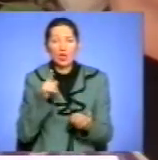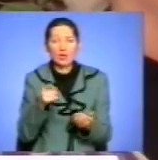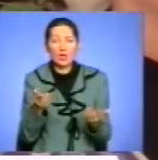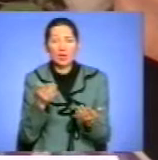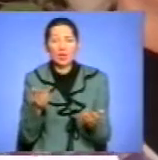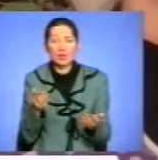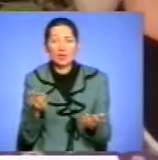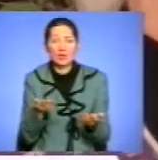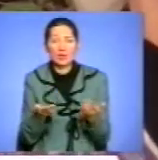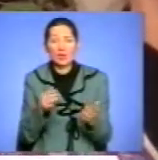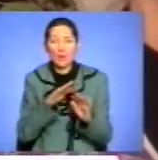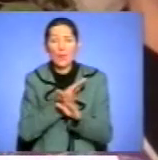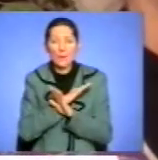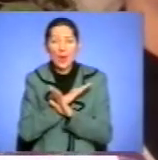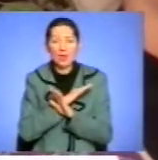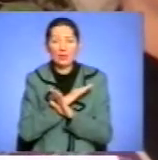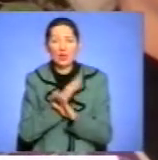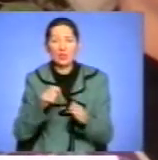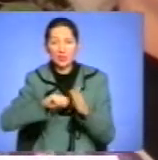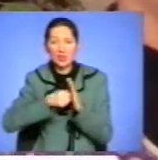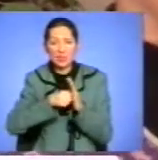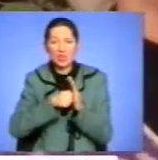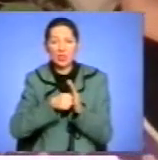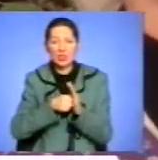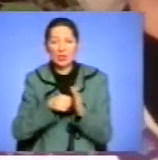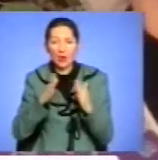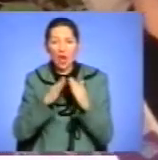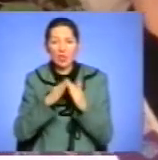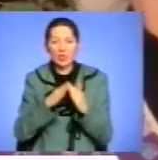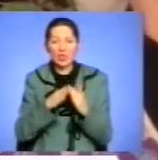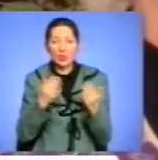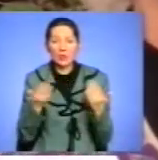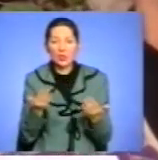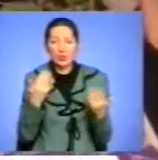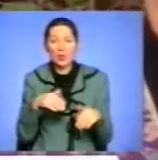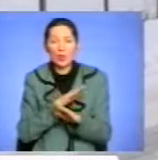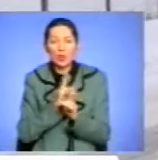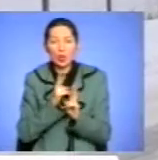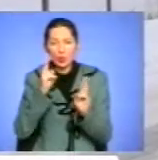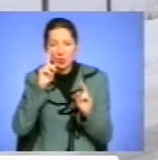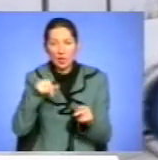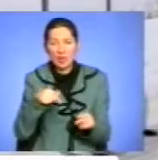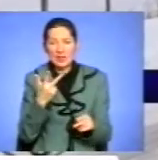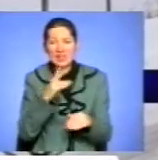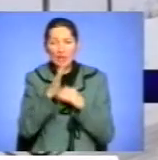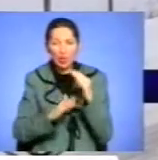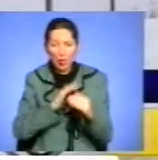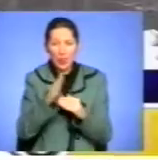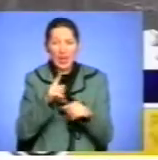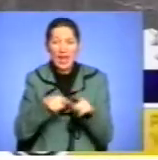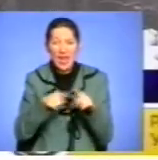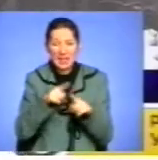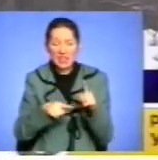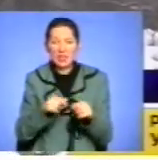не жива, защепнулася з середини, через вікно залізла, і може вже там не жива, чи хто знає, що там. Три доби рідні самостійно